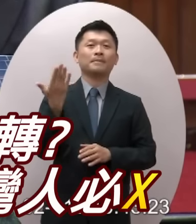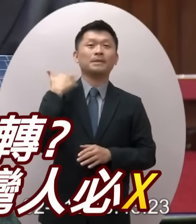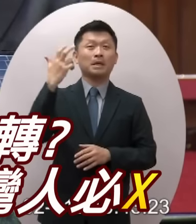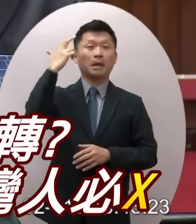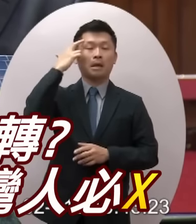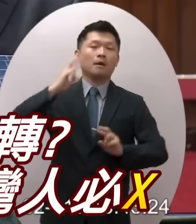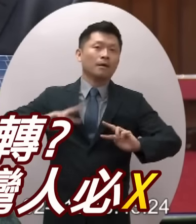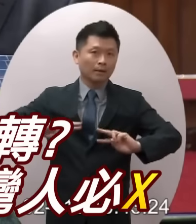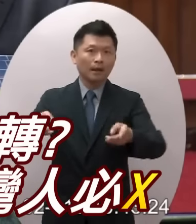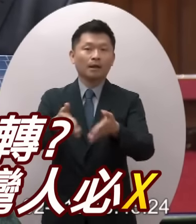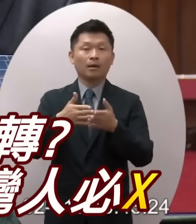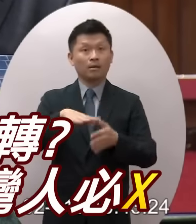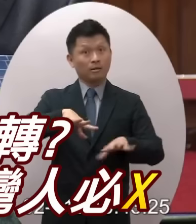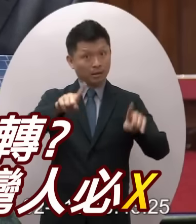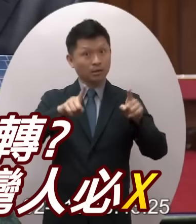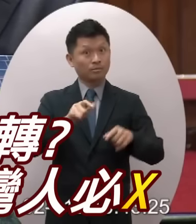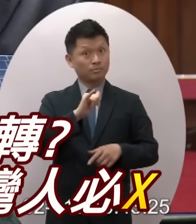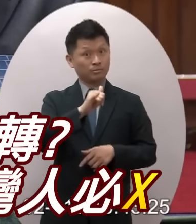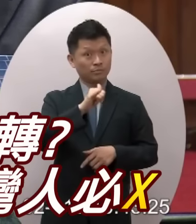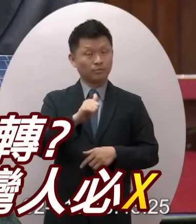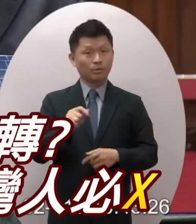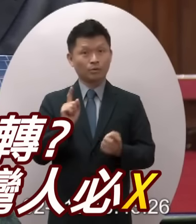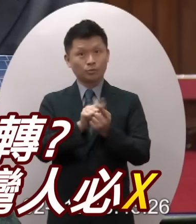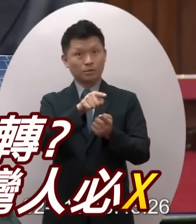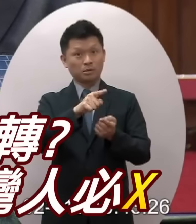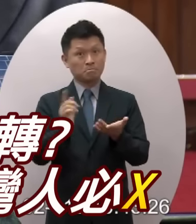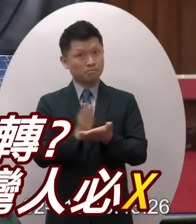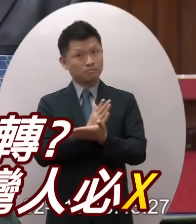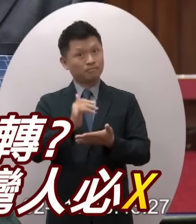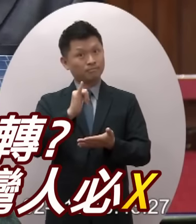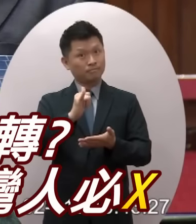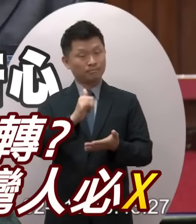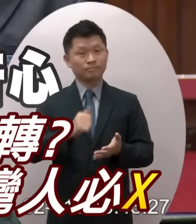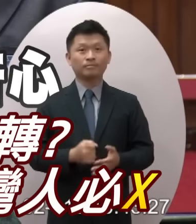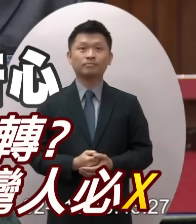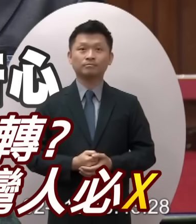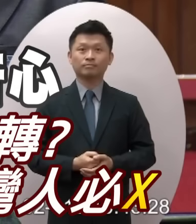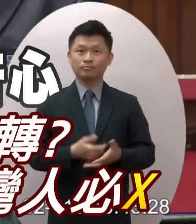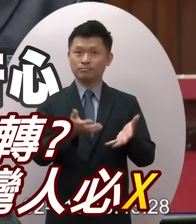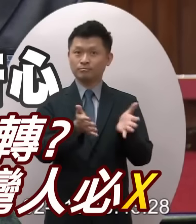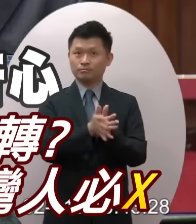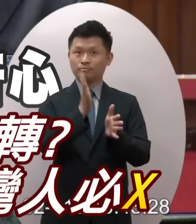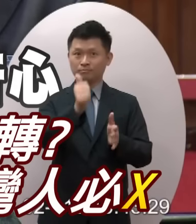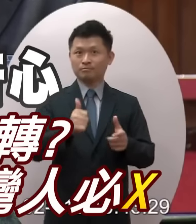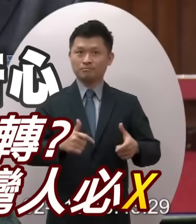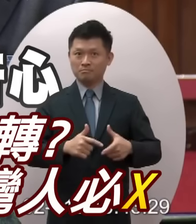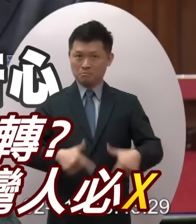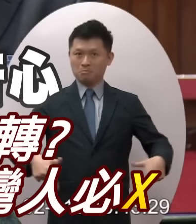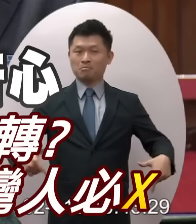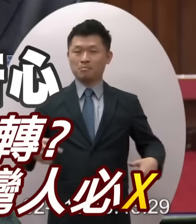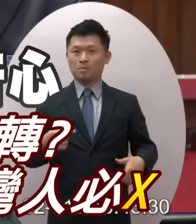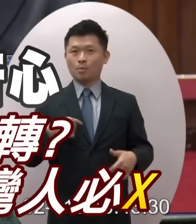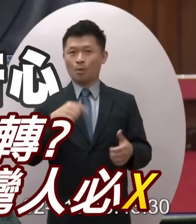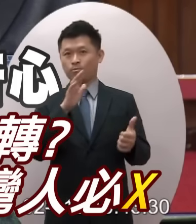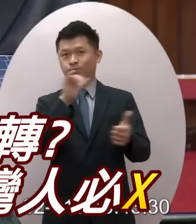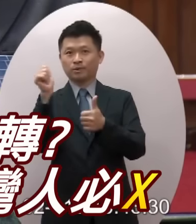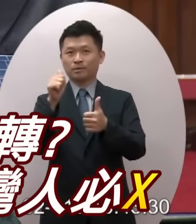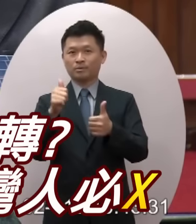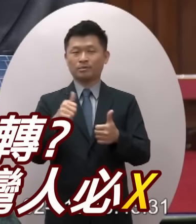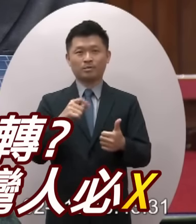果你打开始袂歹哦，伊对你的风评嘛袂歹，这个部长无辜负我用伊的苦